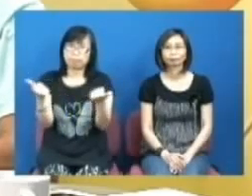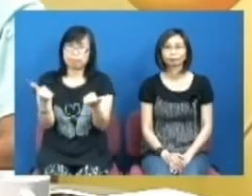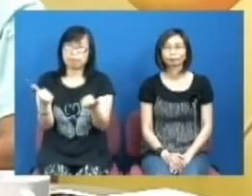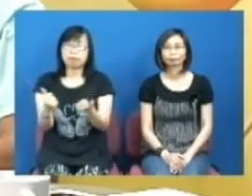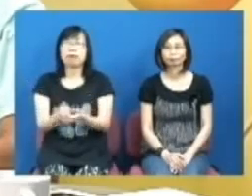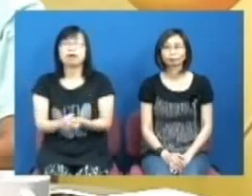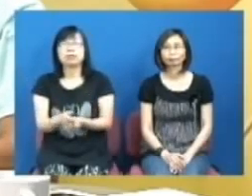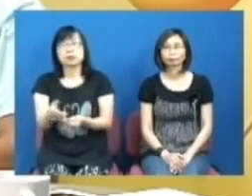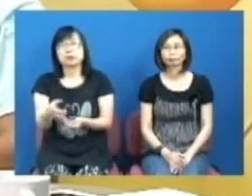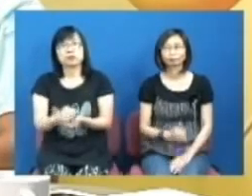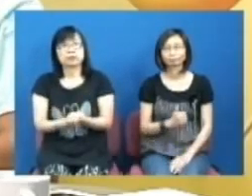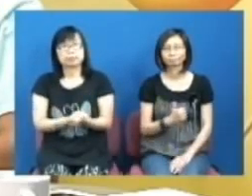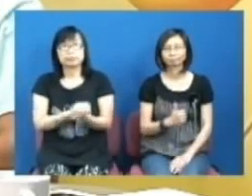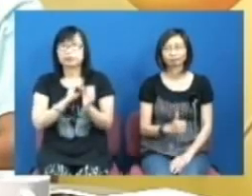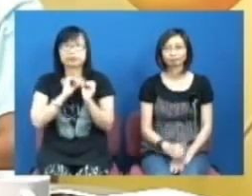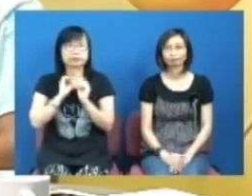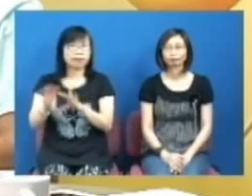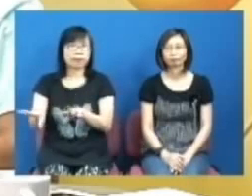餘嘅啦，係咪？即係